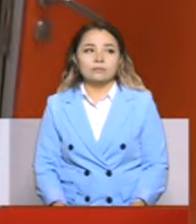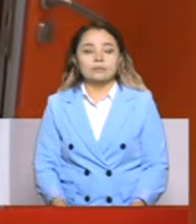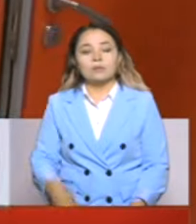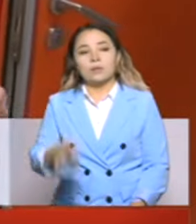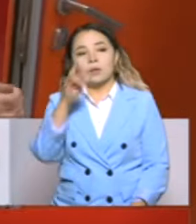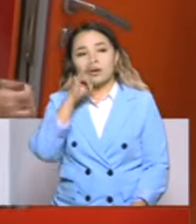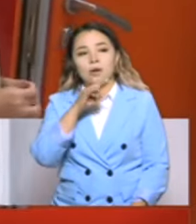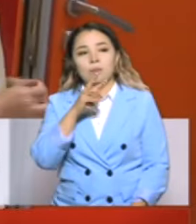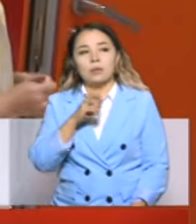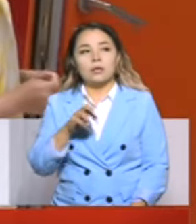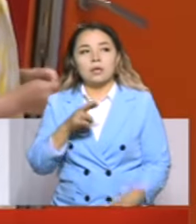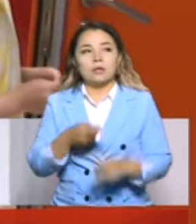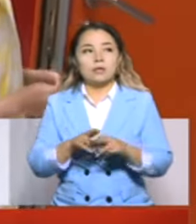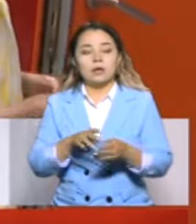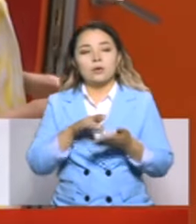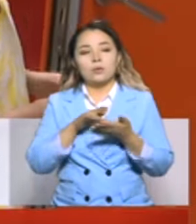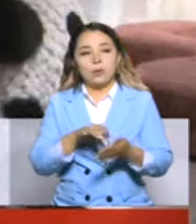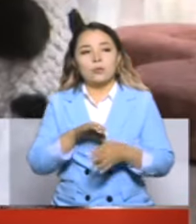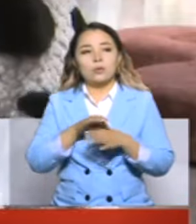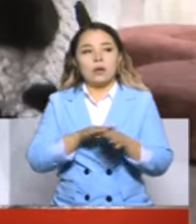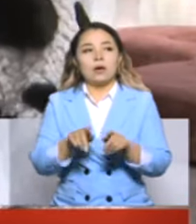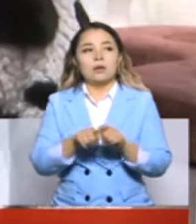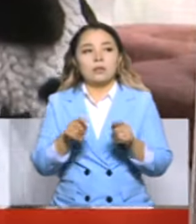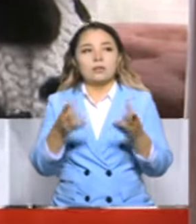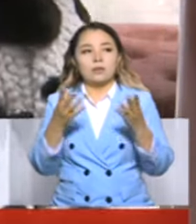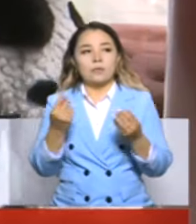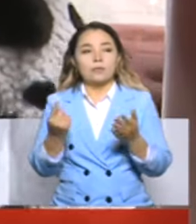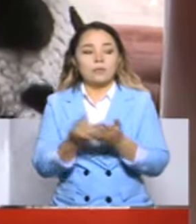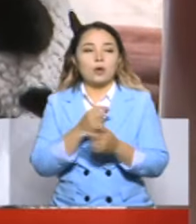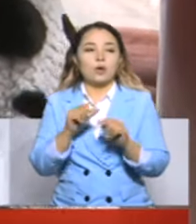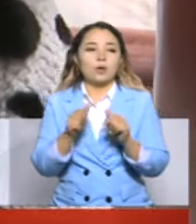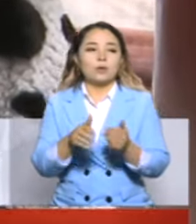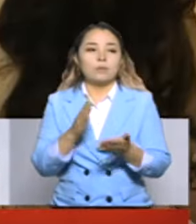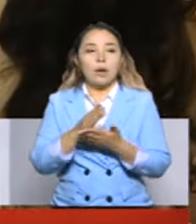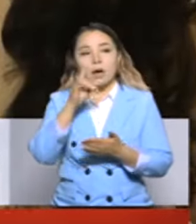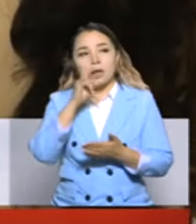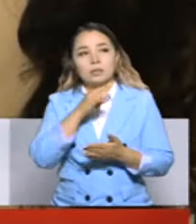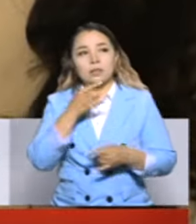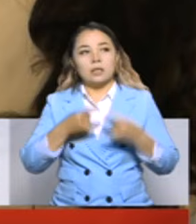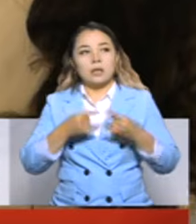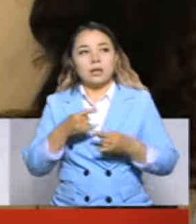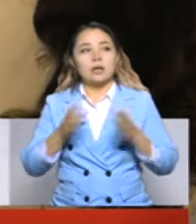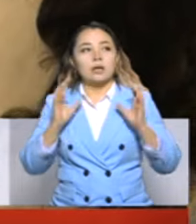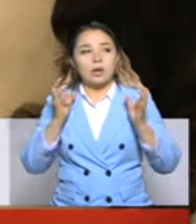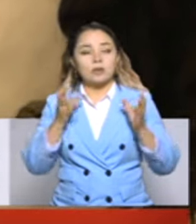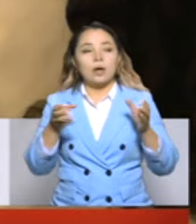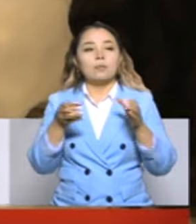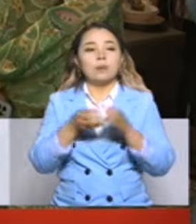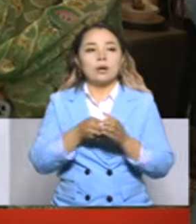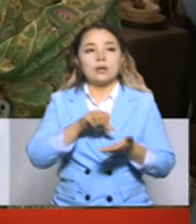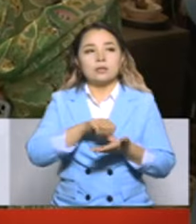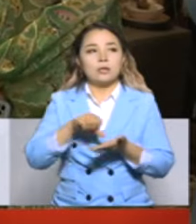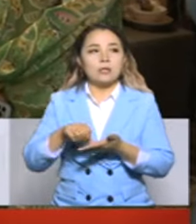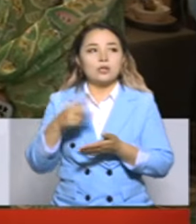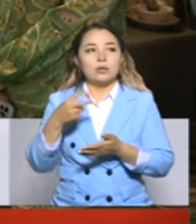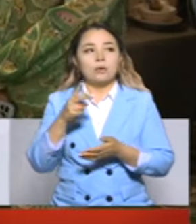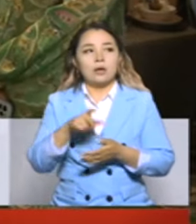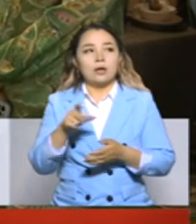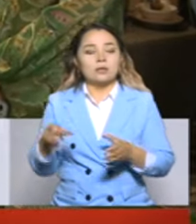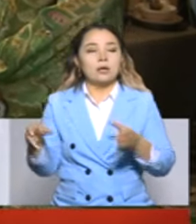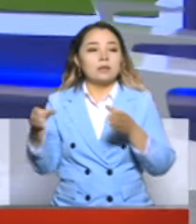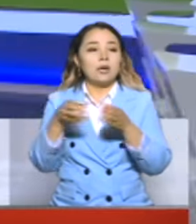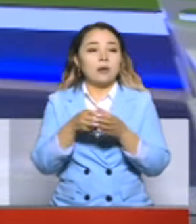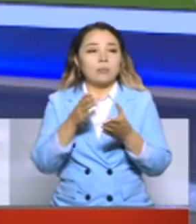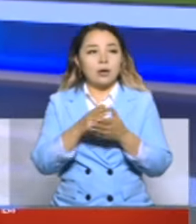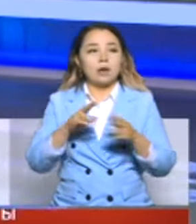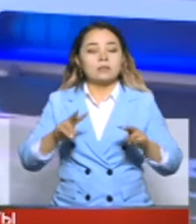Қазмедиа орталығында экскурсия көп өтеді, бірақ ашық есік күні бірінші рет ұйымдастырылды. Қазақстан телерадио корпорациясы ұйытқы болған шараға 20 адам келді.